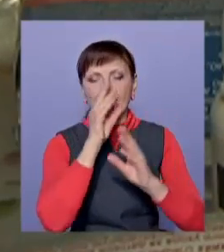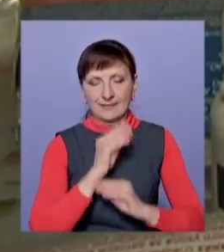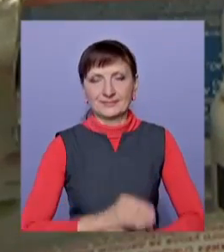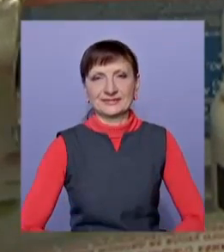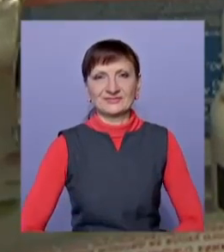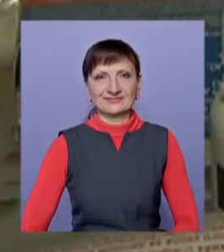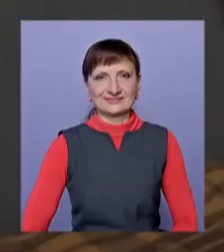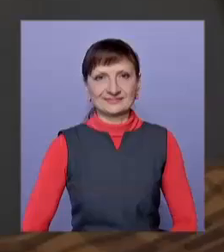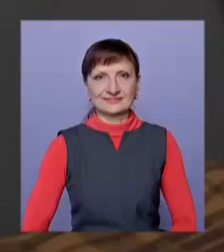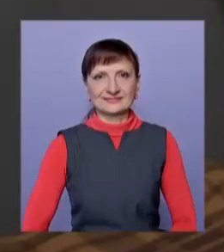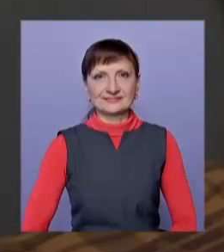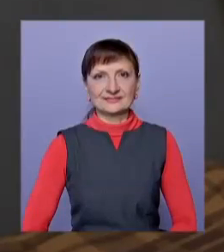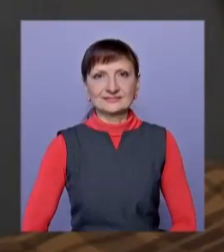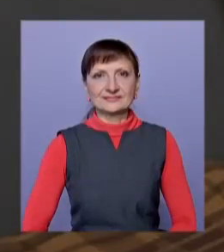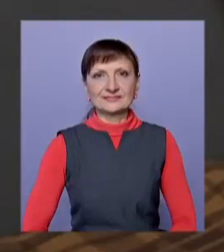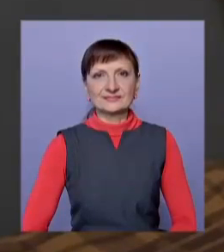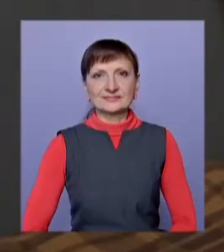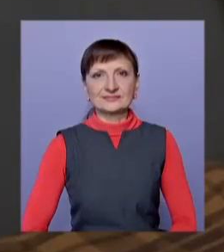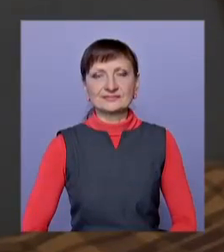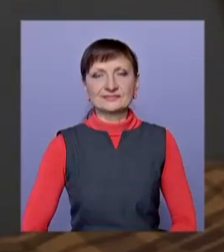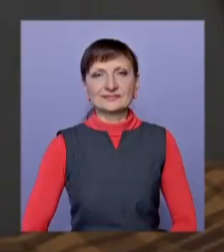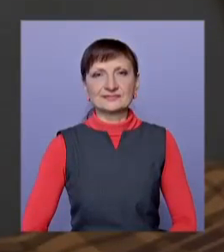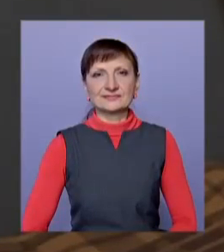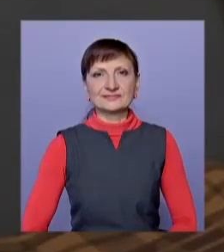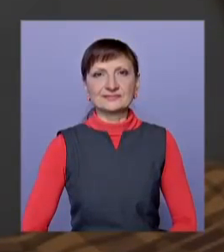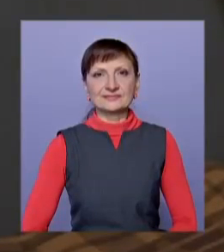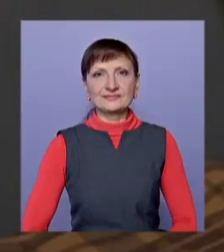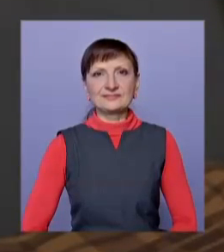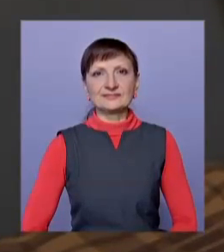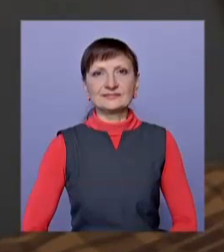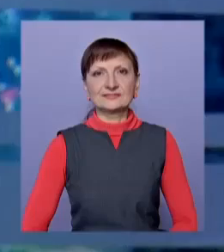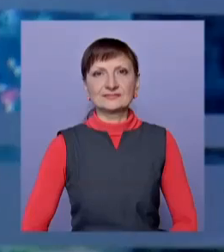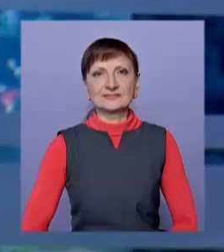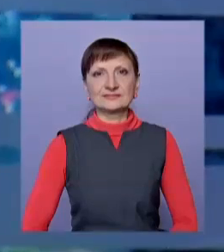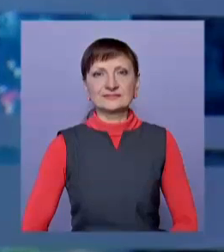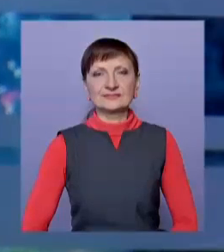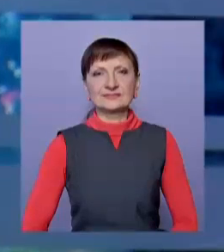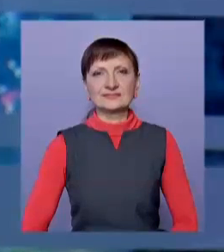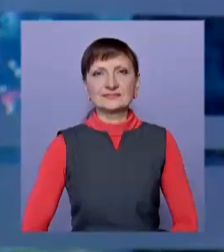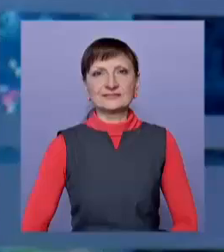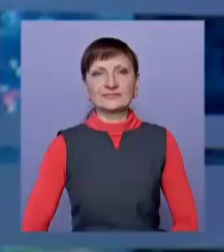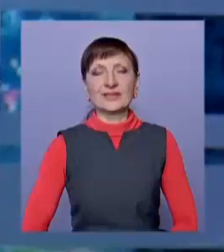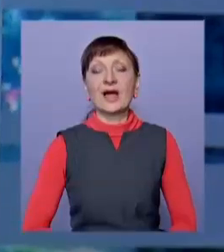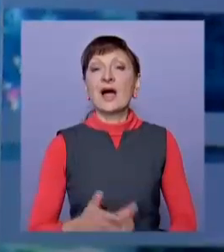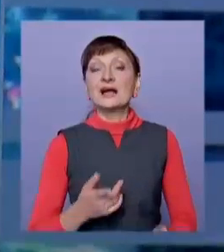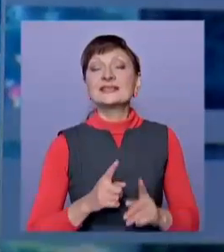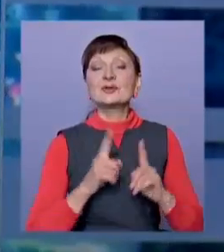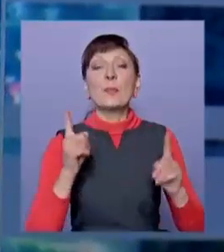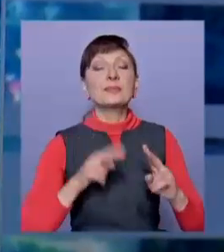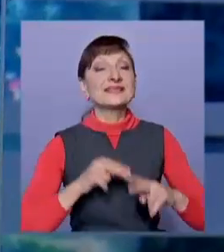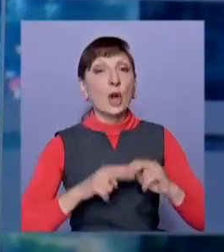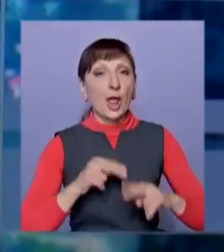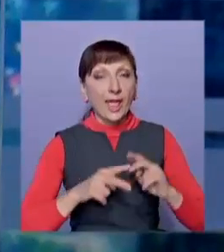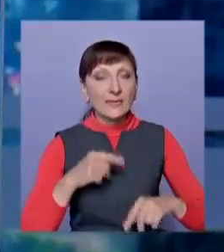больше. Ардах Сиетказин, Салтанат Шаурай, Мурат Тайжан, телеканал Алматы. Впрочем, с особенным